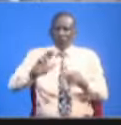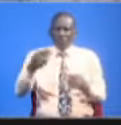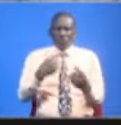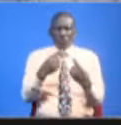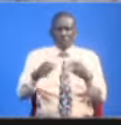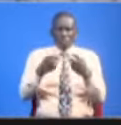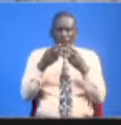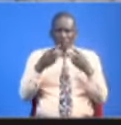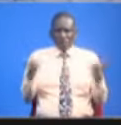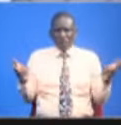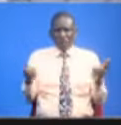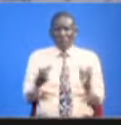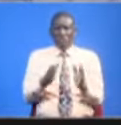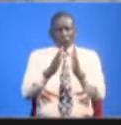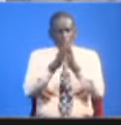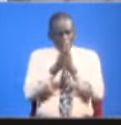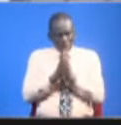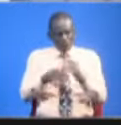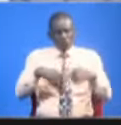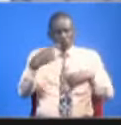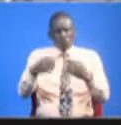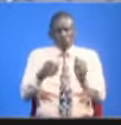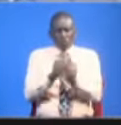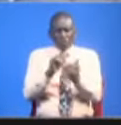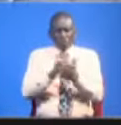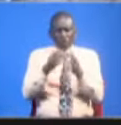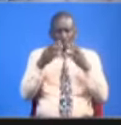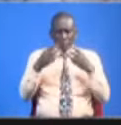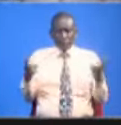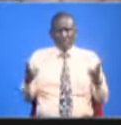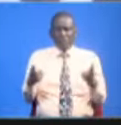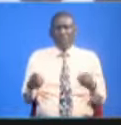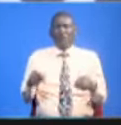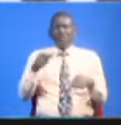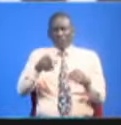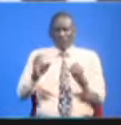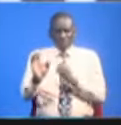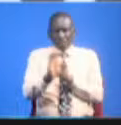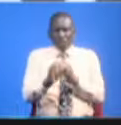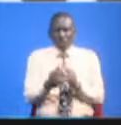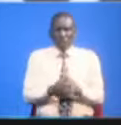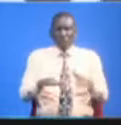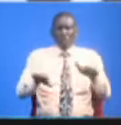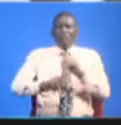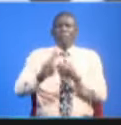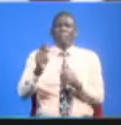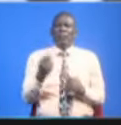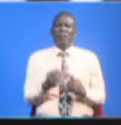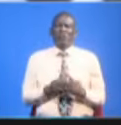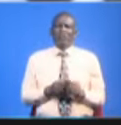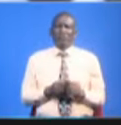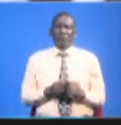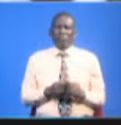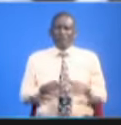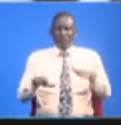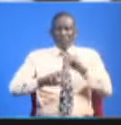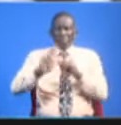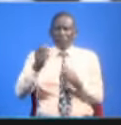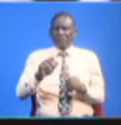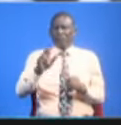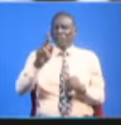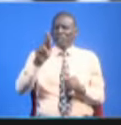amani, na tunaomba aendelee na amani hiyo katika Kenya hii. Deputy President Kithure